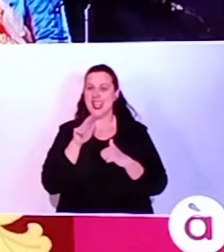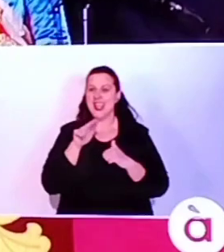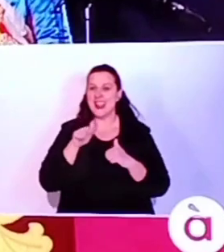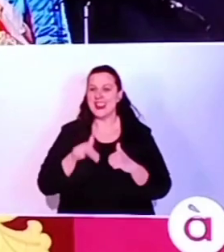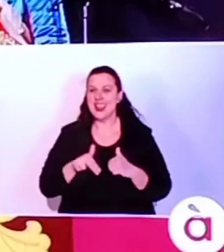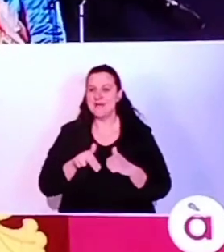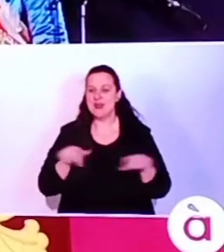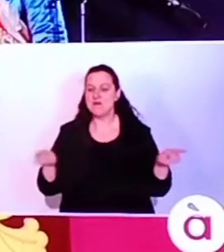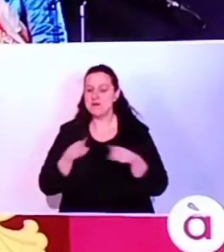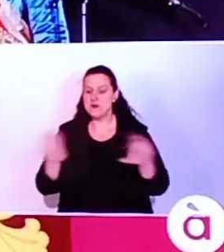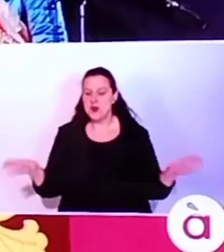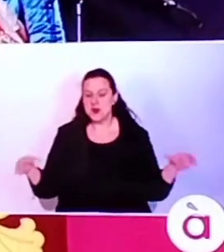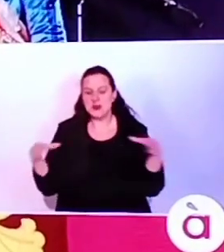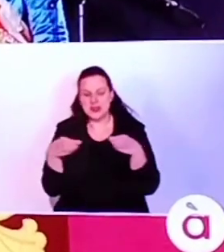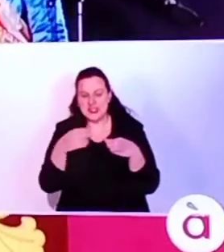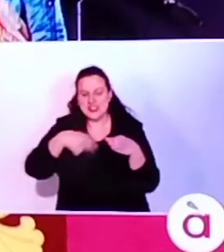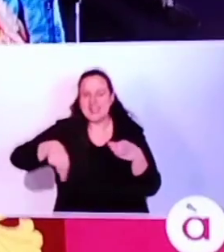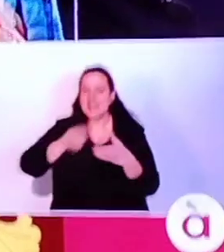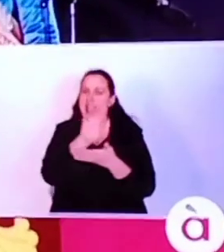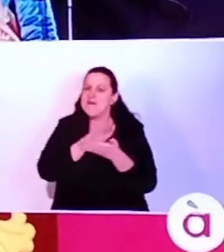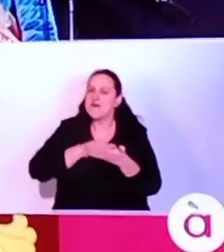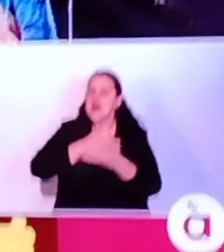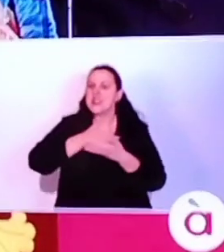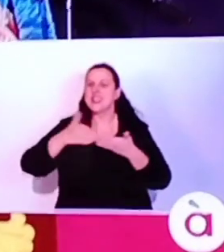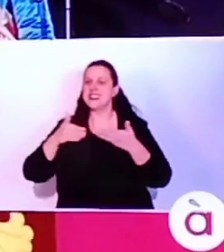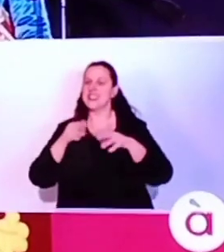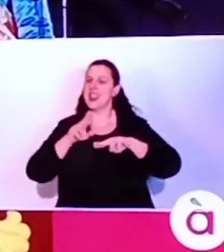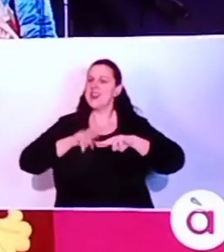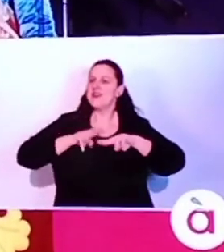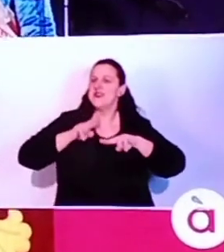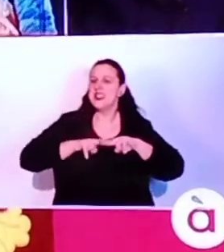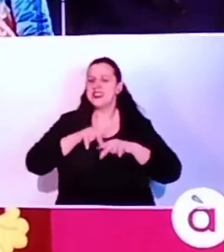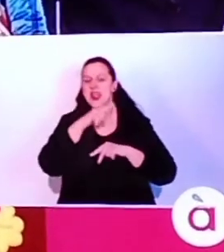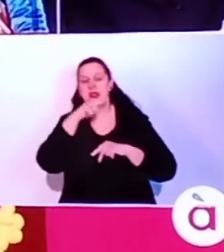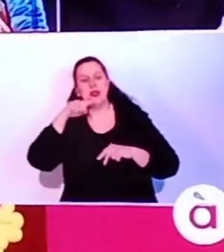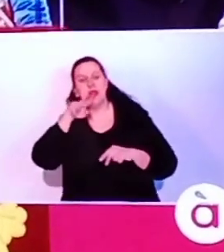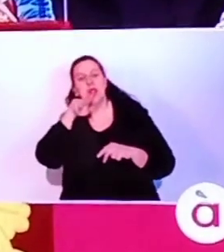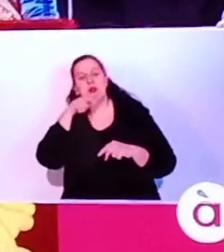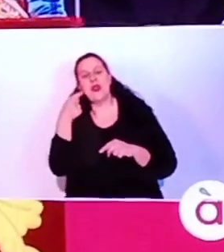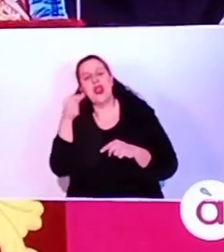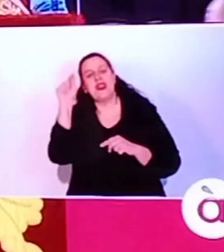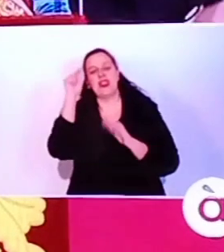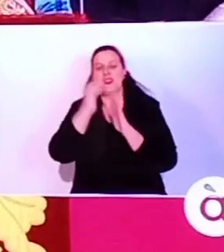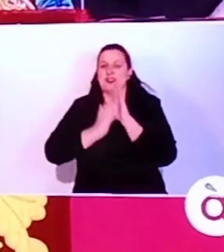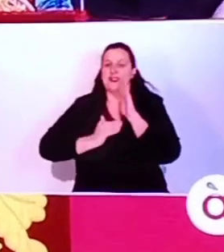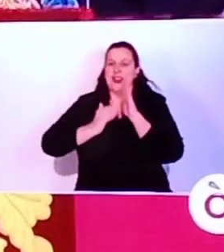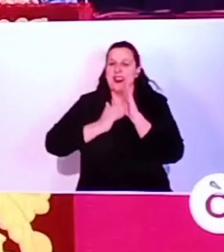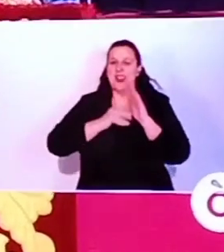Les bandes de música, la poesia festiva i la dolça parla valenciana.